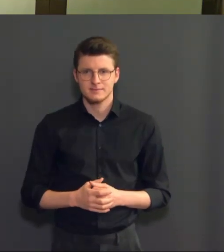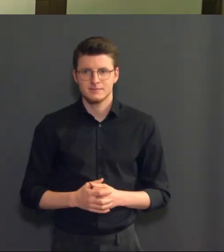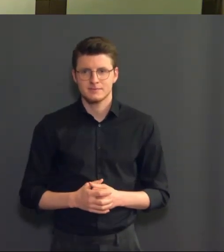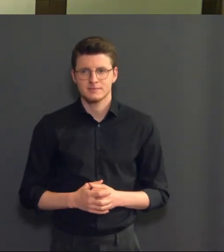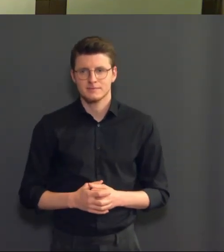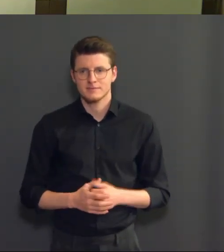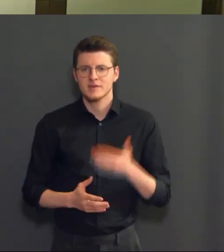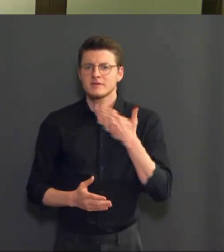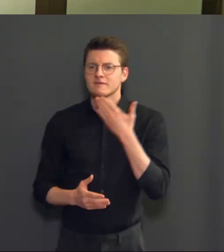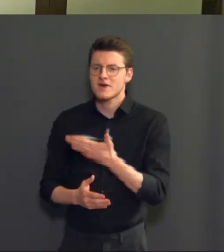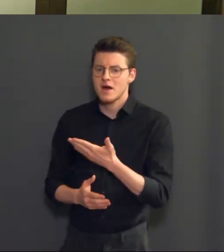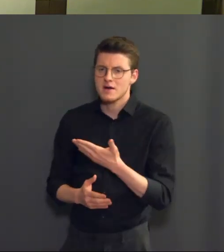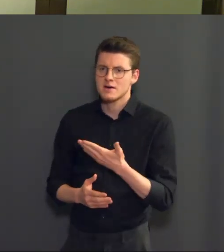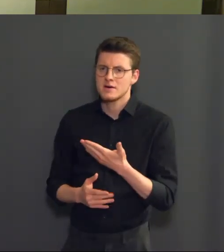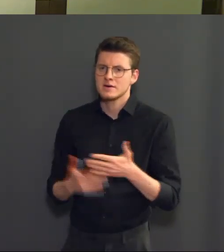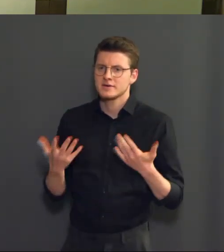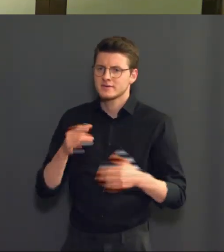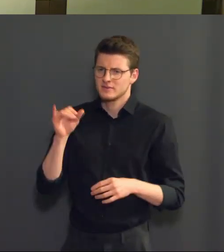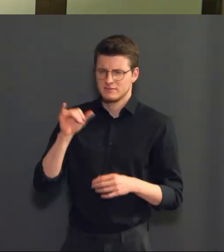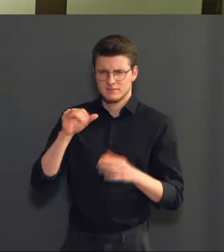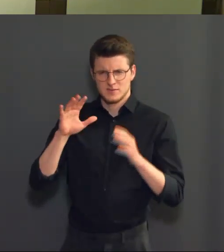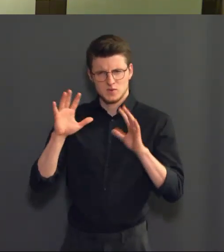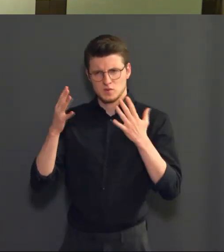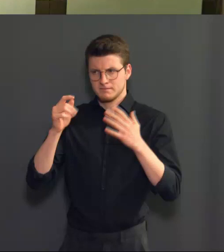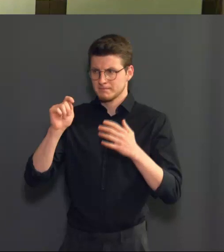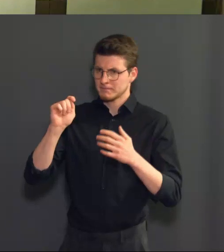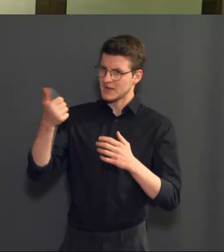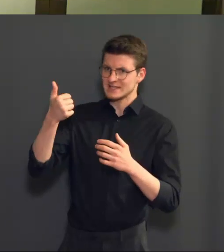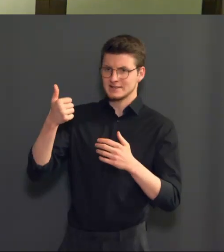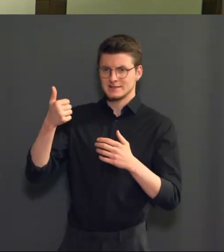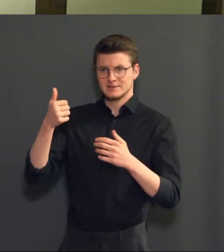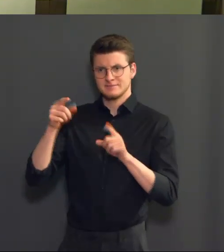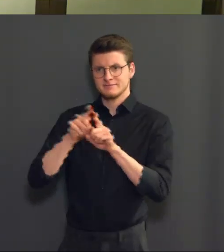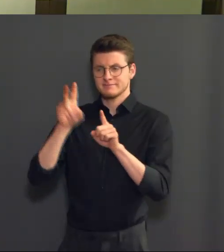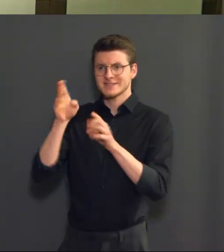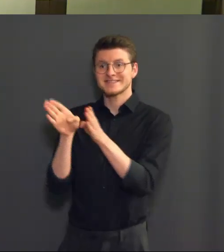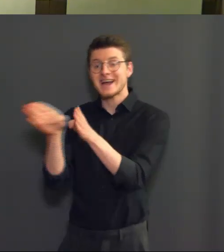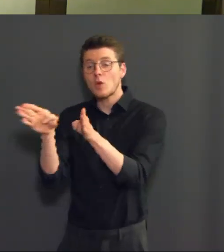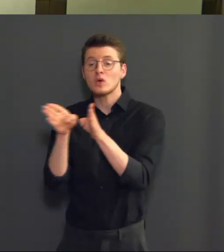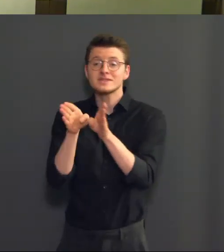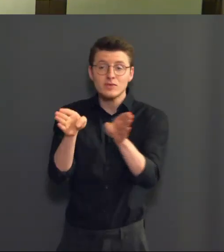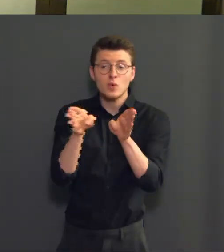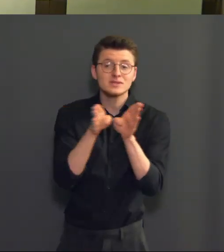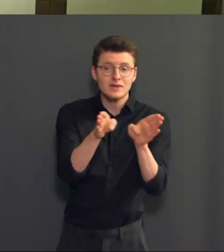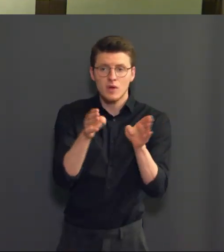Wat is epidemiologisch gezien de ideale tijd tussen 2 heropeningen van bepaalde sectoren om het effect ervan te kunnen